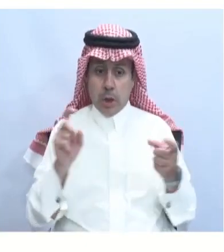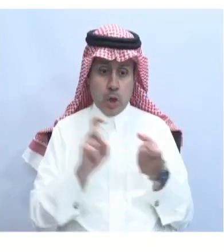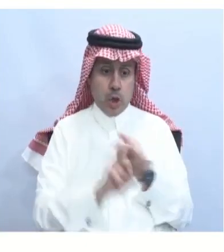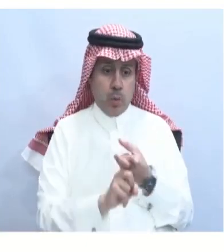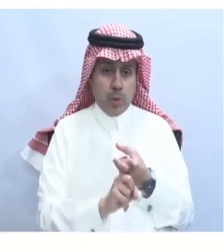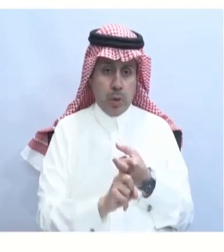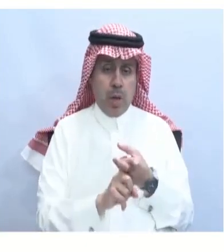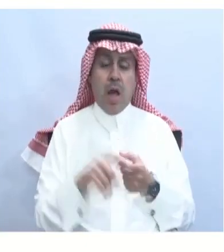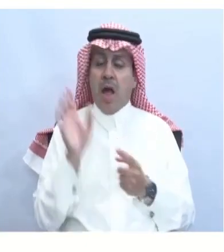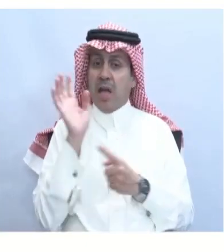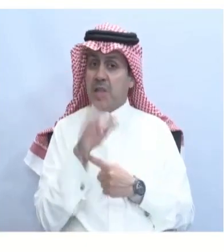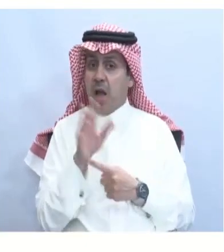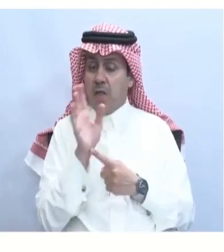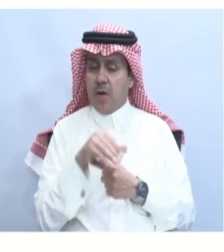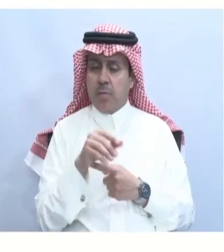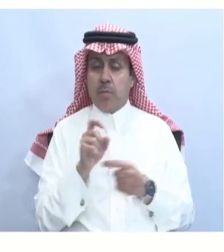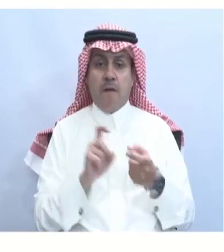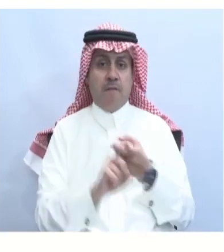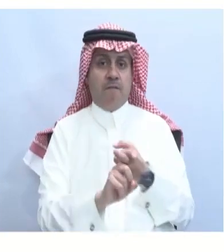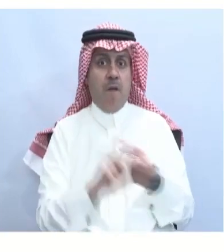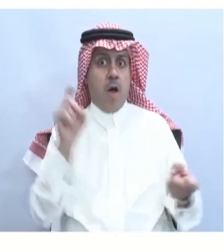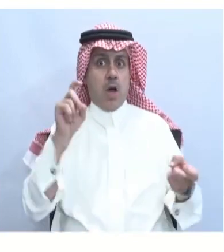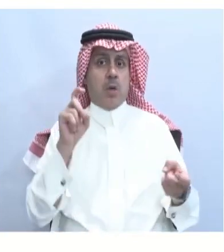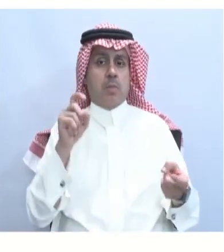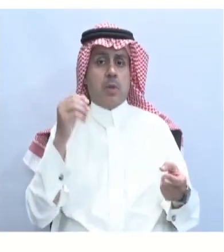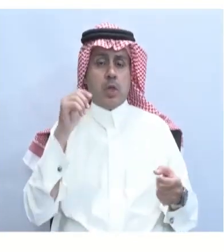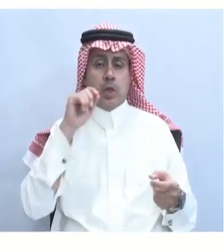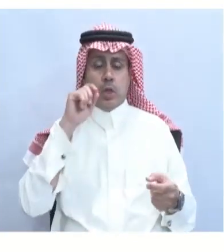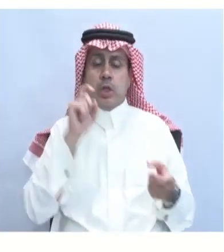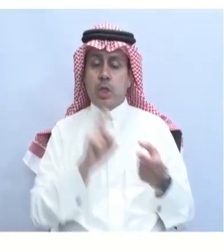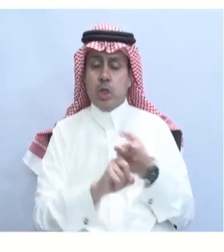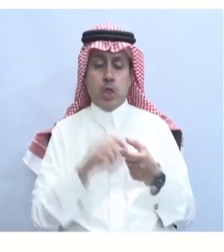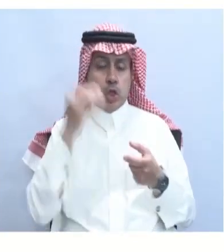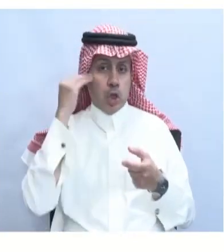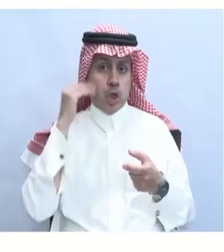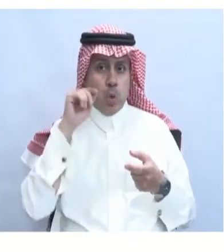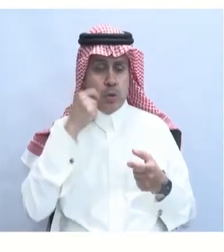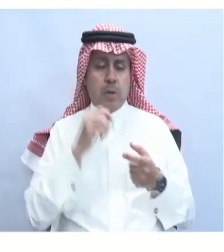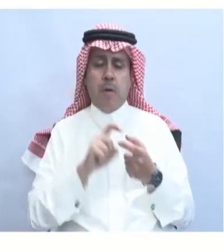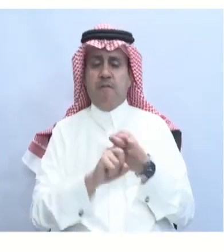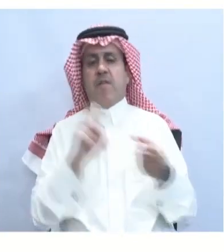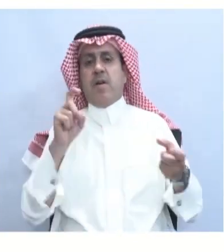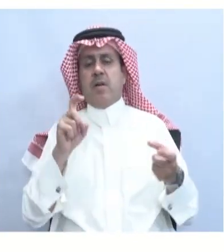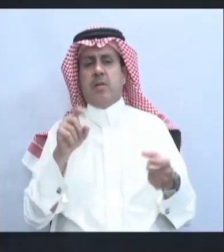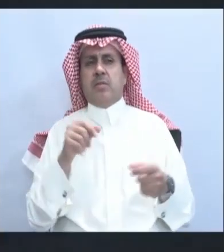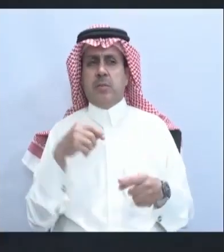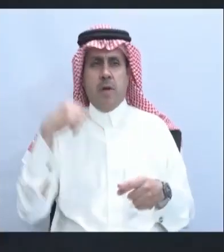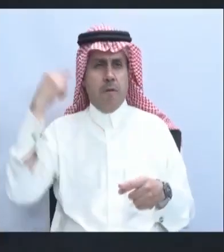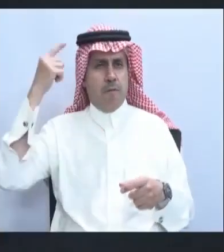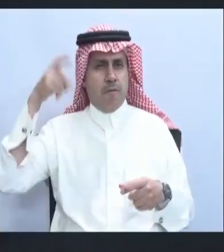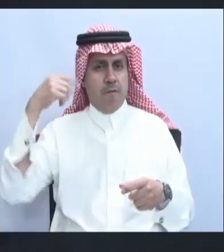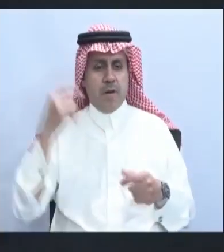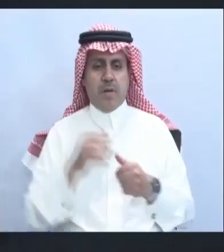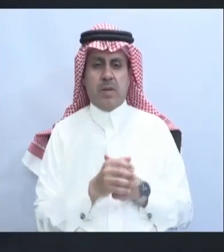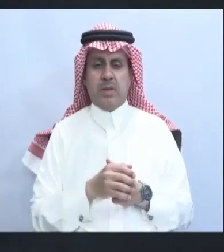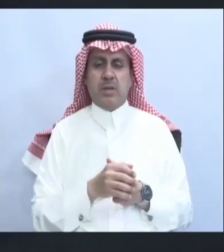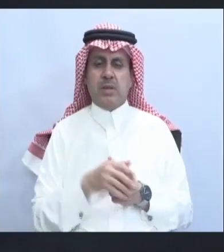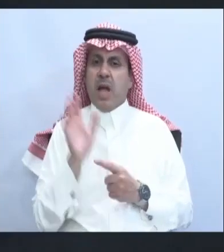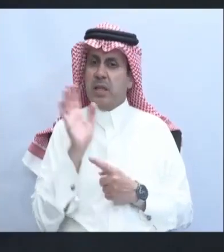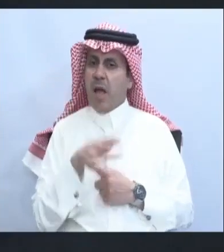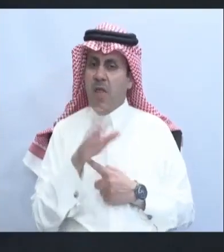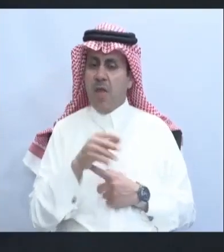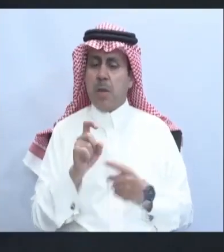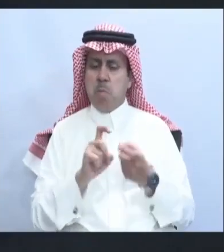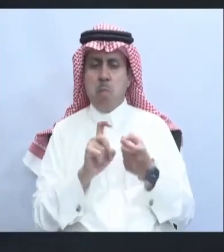التاثر بفقد الزوج او الزوجه بفقد زوجها فكل منهما يتاثر